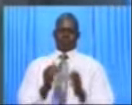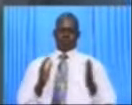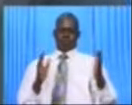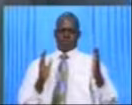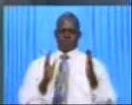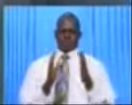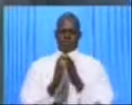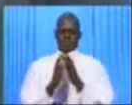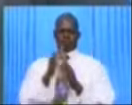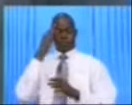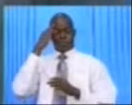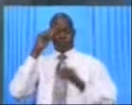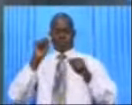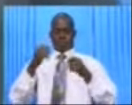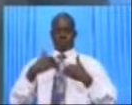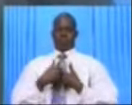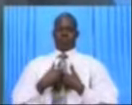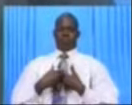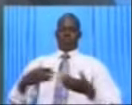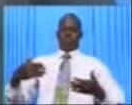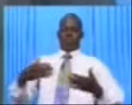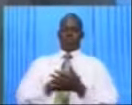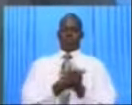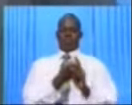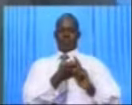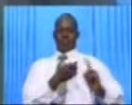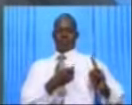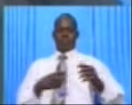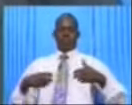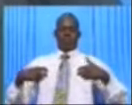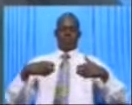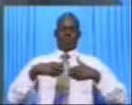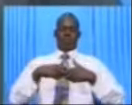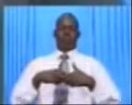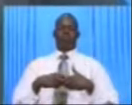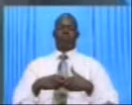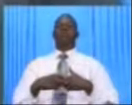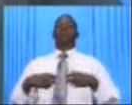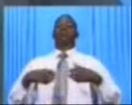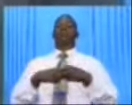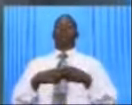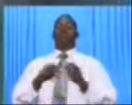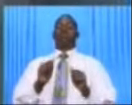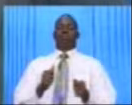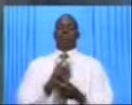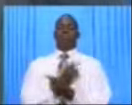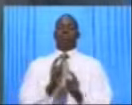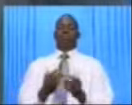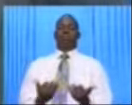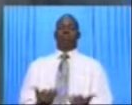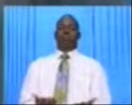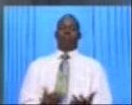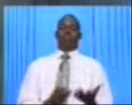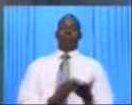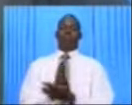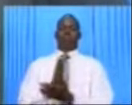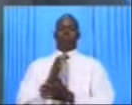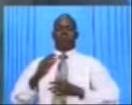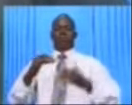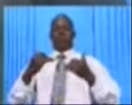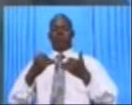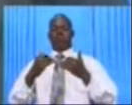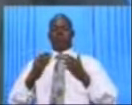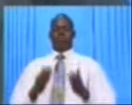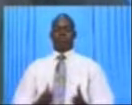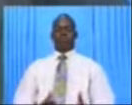pour pouvoir avoir des nouvelles sources d'énergie. Donc en fait, l'énergie qu'on peut libérer là, à travers effectivement les industriels, eh bien on